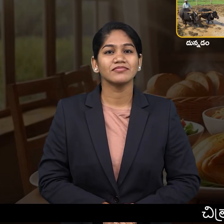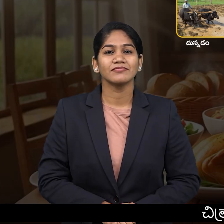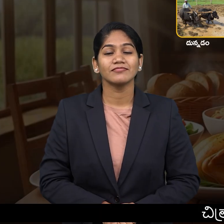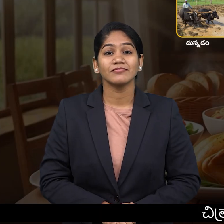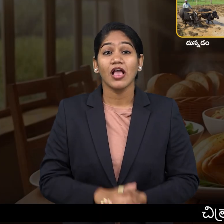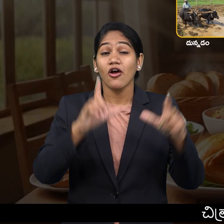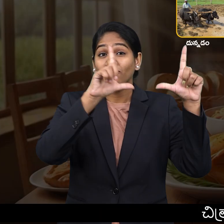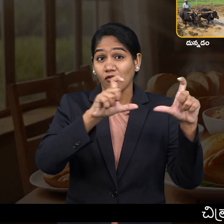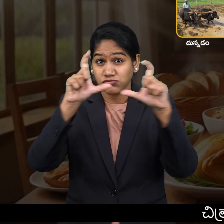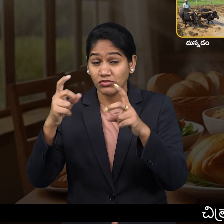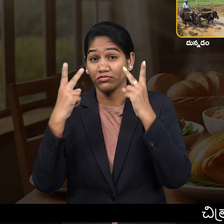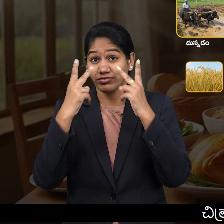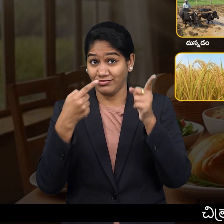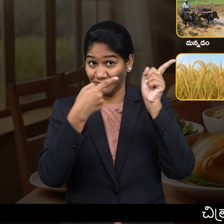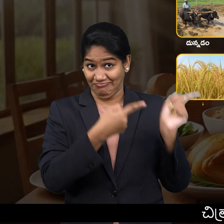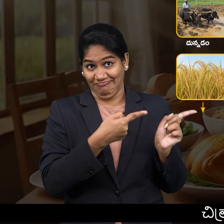చిత్రాలను చూడండి